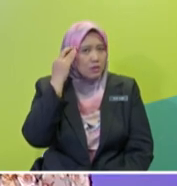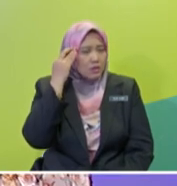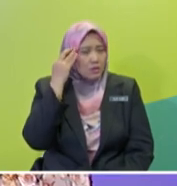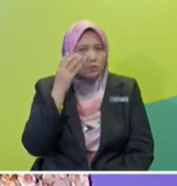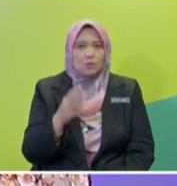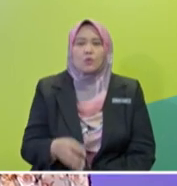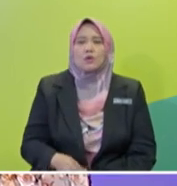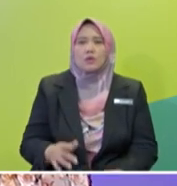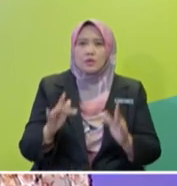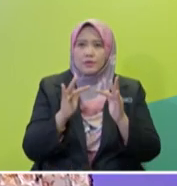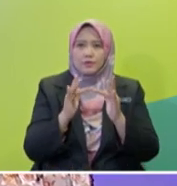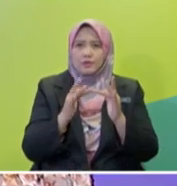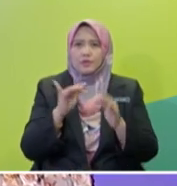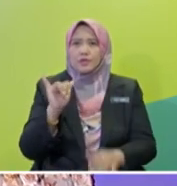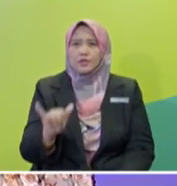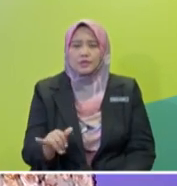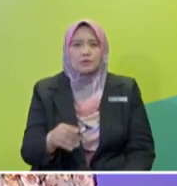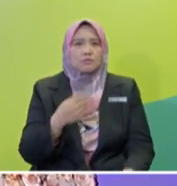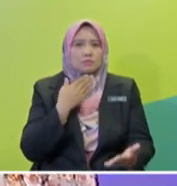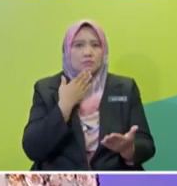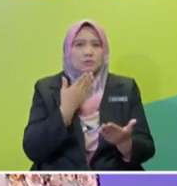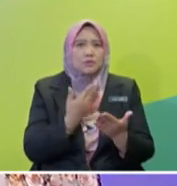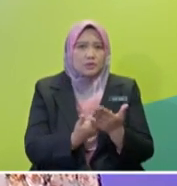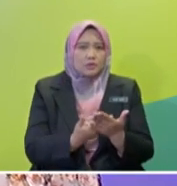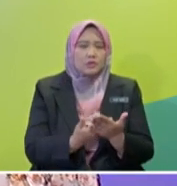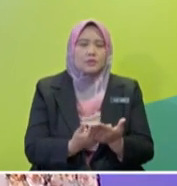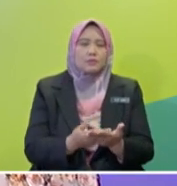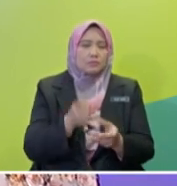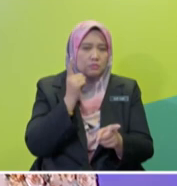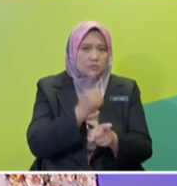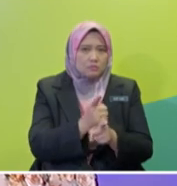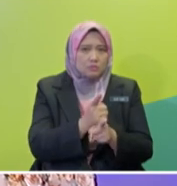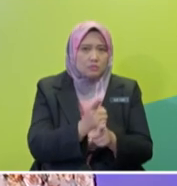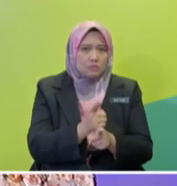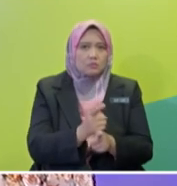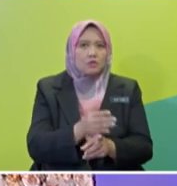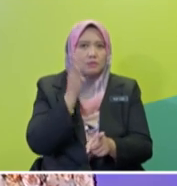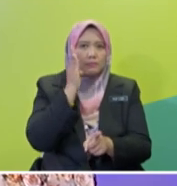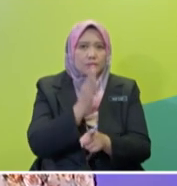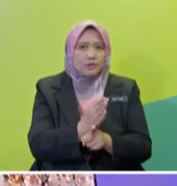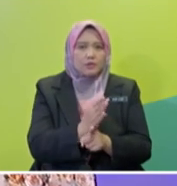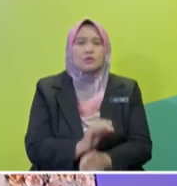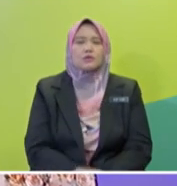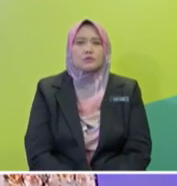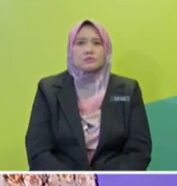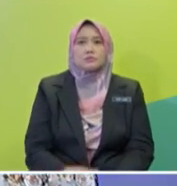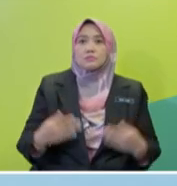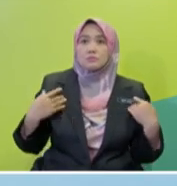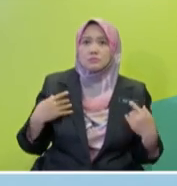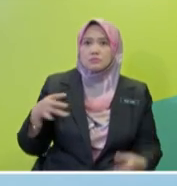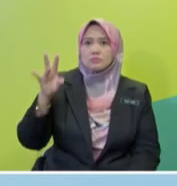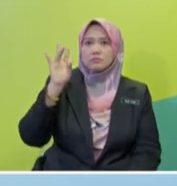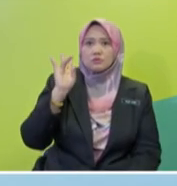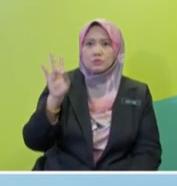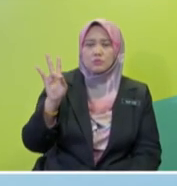benar Oke kita adalah langkah-langkah melangkah papan cerita Oke dituju langkah Oke belum mulai dengan